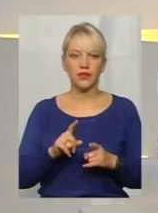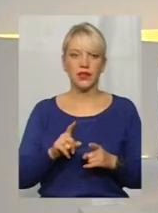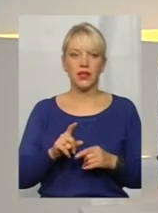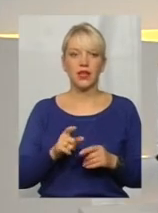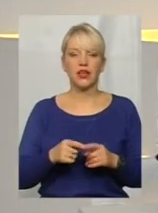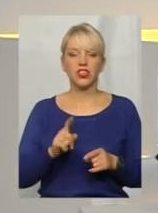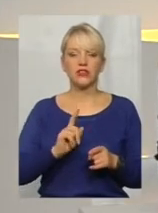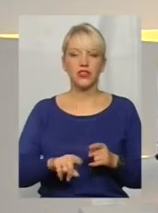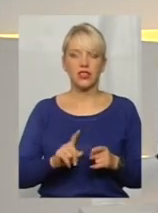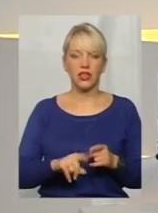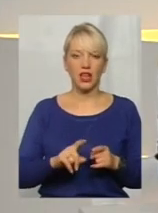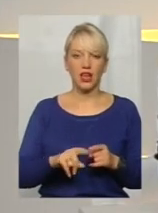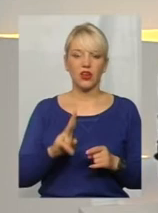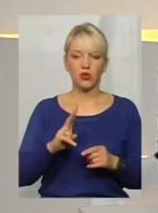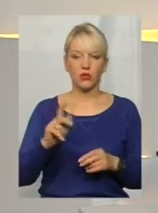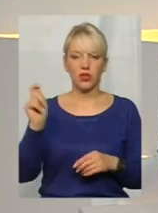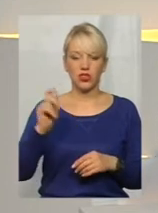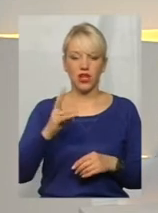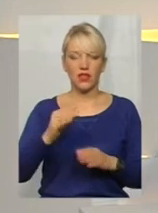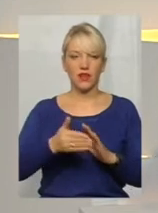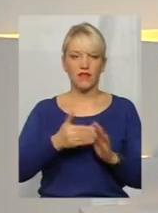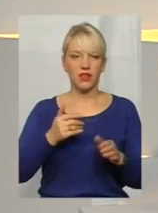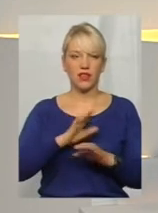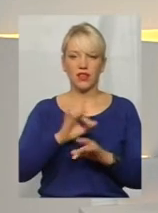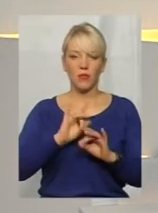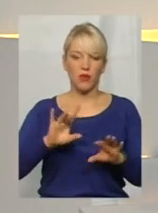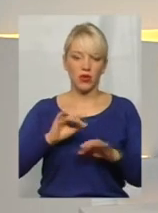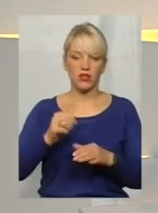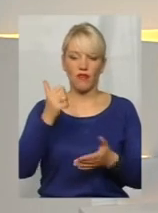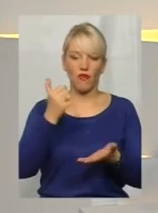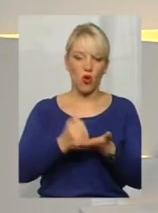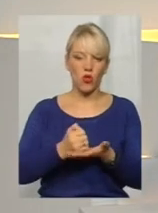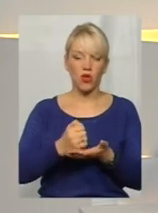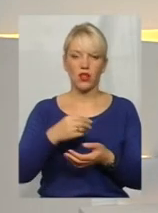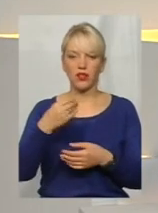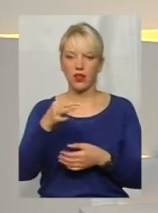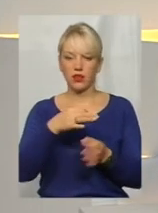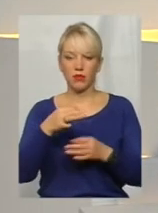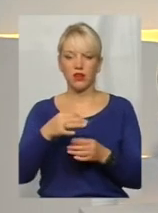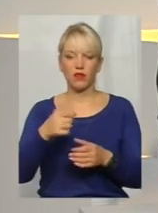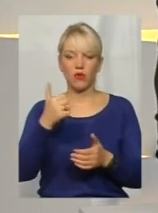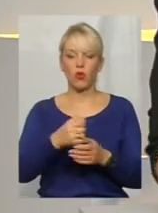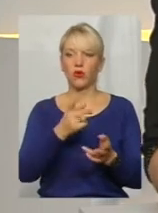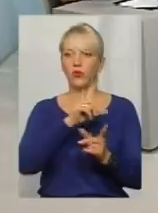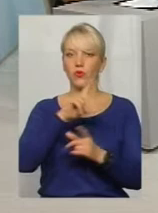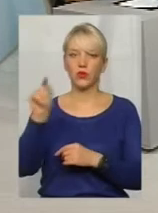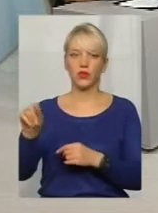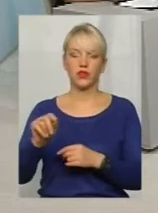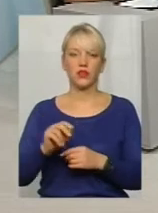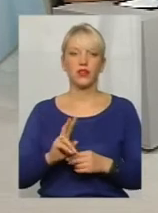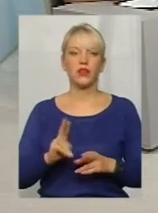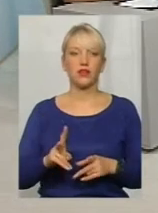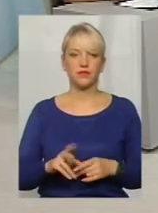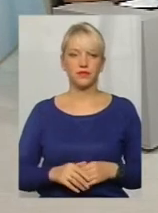яка приїжджає на виклик, так не пояснює, там вкололи, там дали анальгін, вкололи укол і поїхали. Але давайте по черзі, пані Наталю